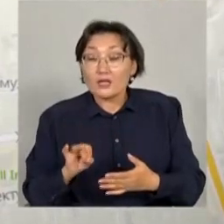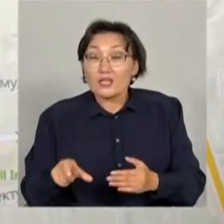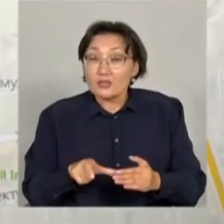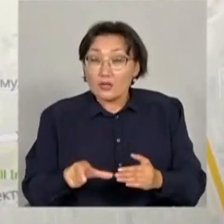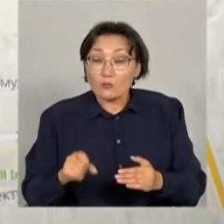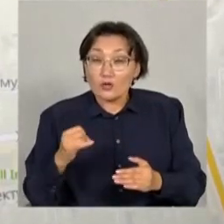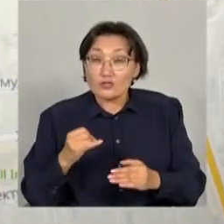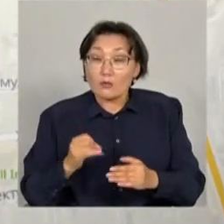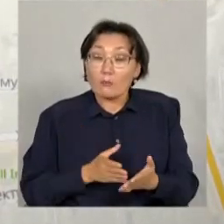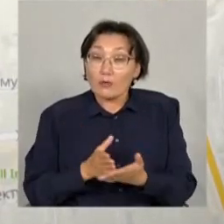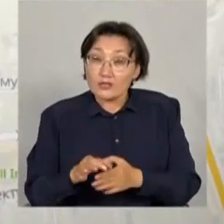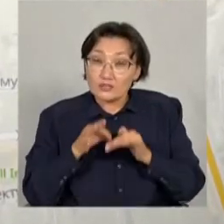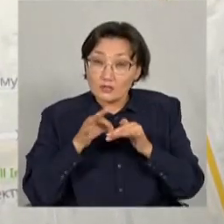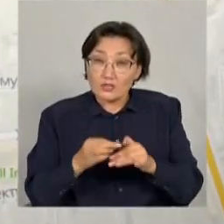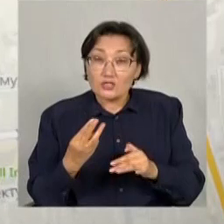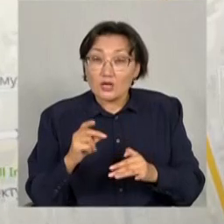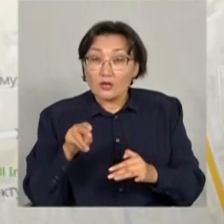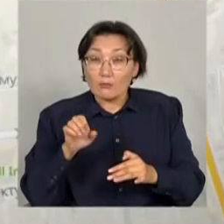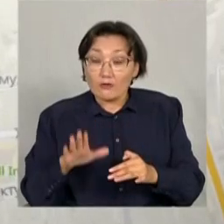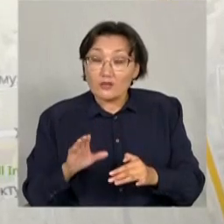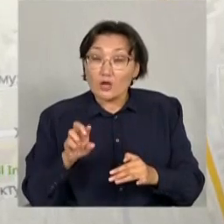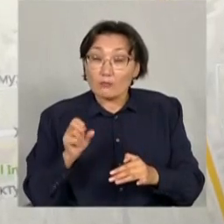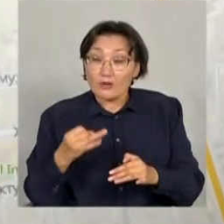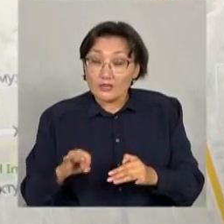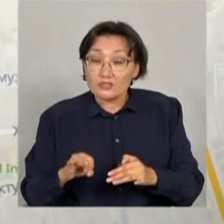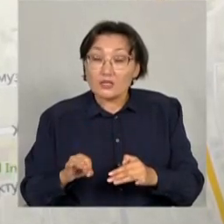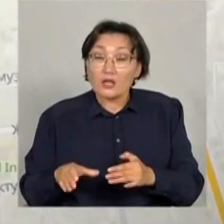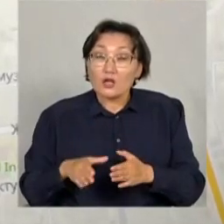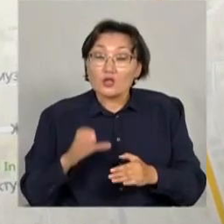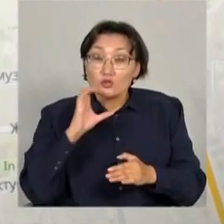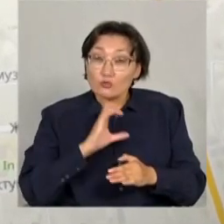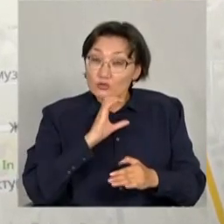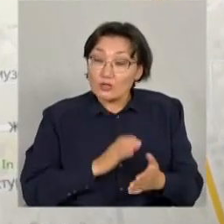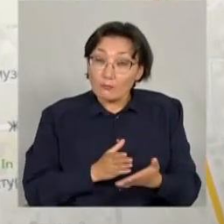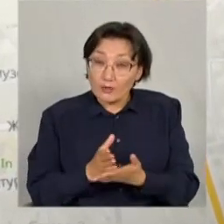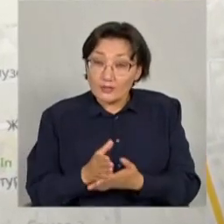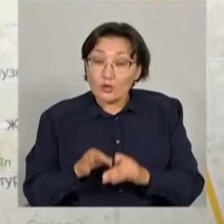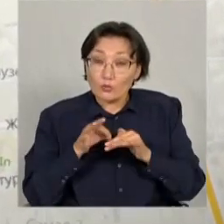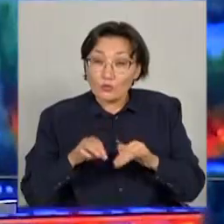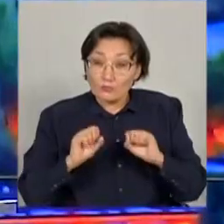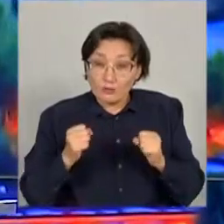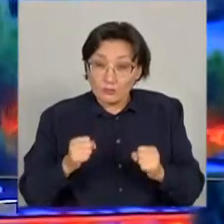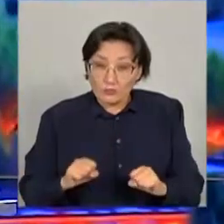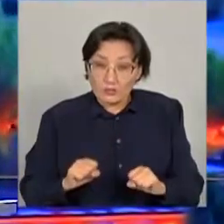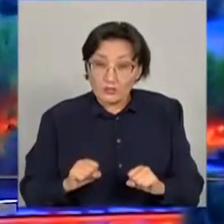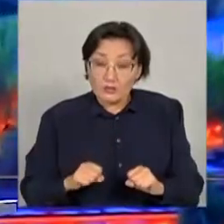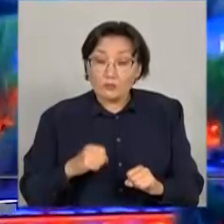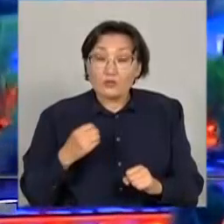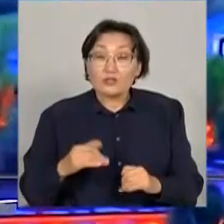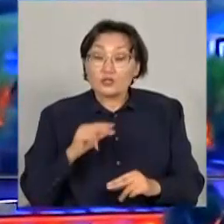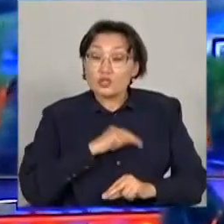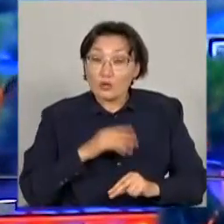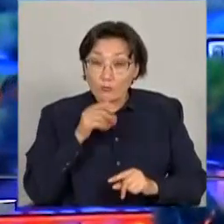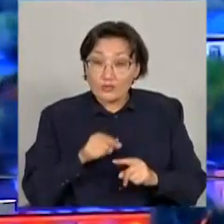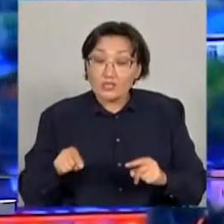бағытта өтуге және Шәріпов көшесіне Абай даңғылынан солтүстік бағытта өтуге мүмкін болмайды. Айта кетейік, жұмыс